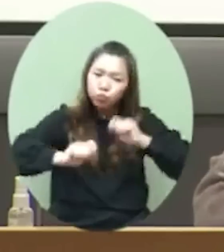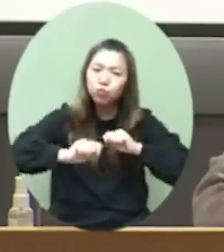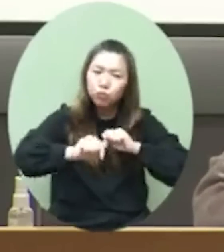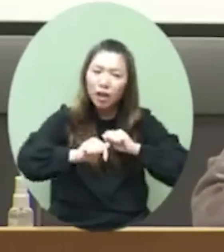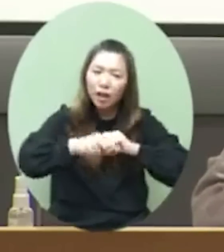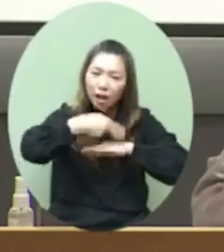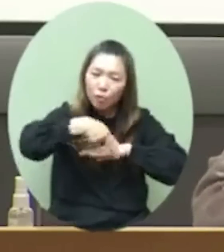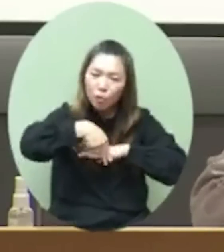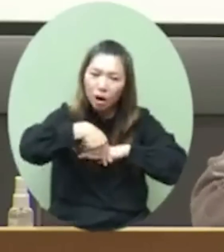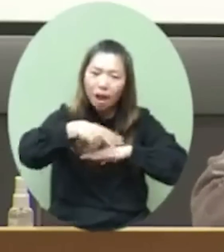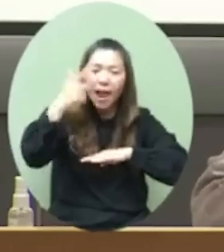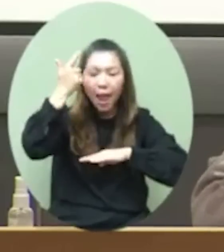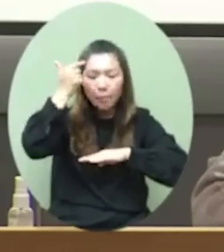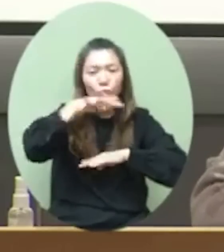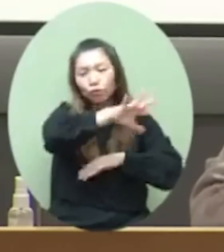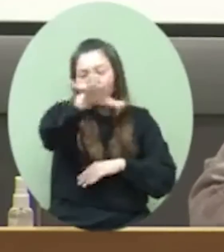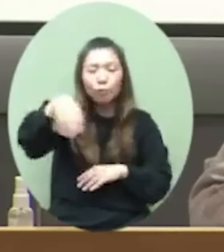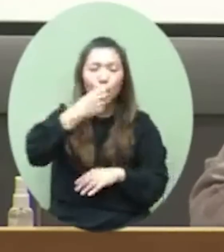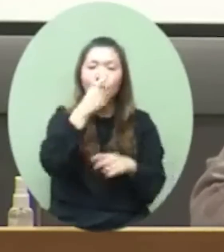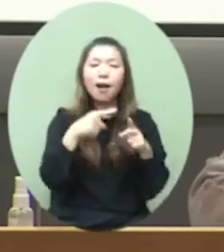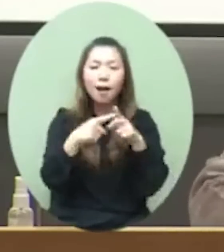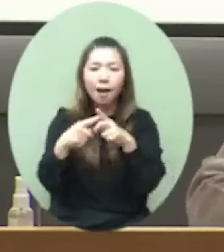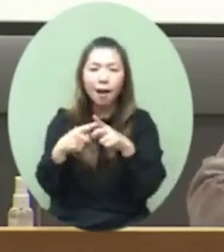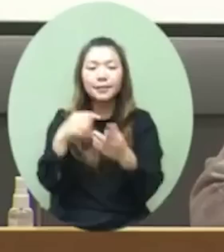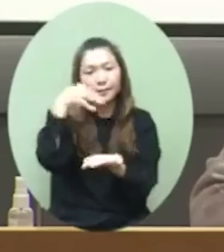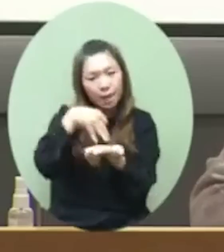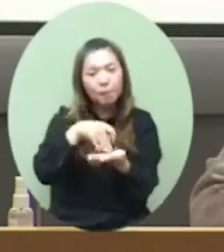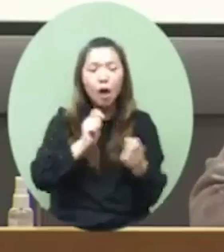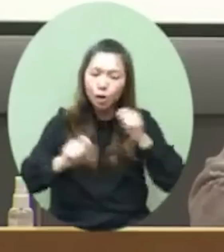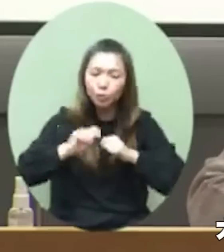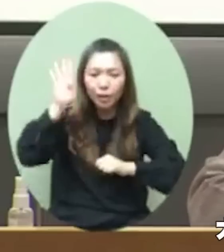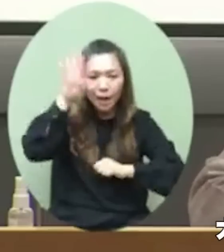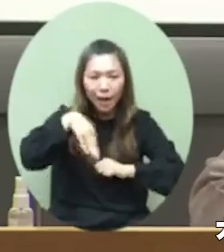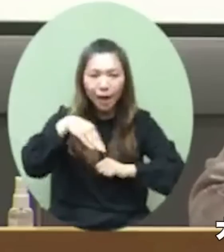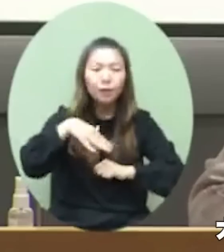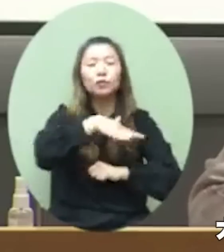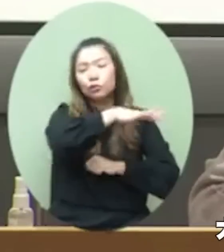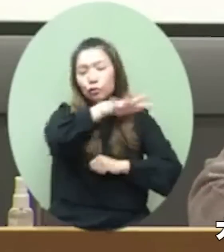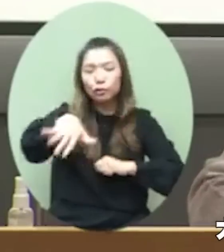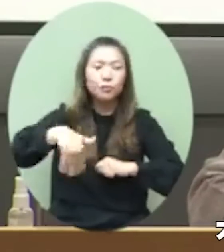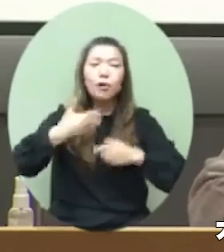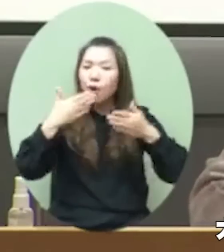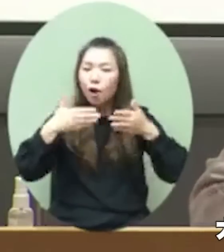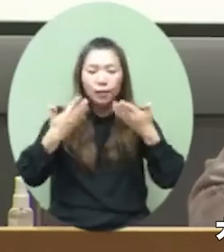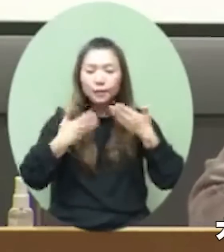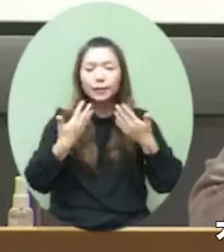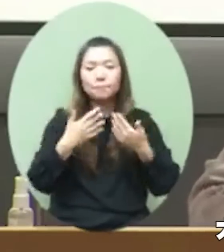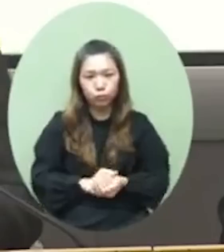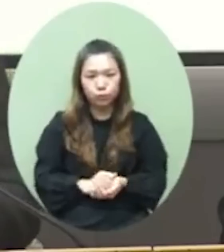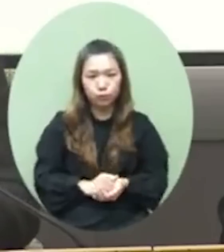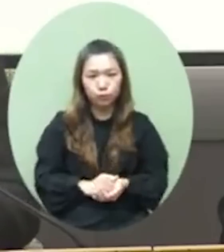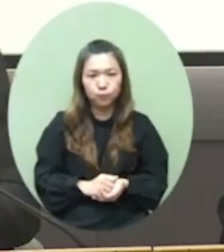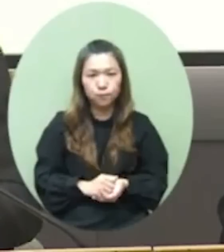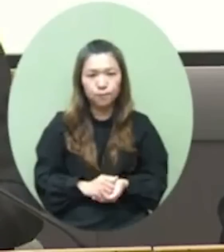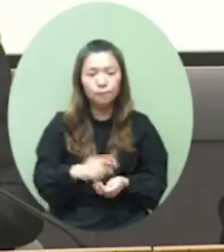动咧，都系希望我哋所有嘅香港市民参与呢个活动之后咧，大家都可以咧有一个开心愉快嘅心情。 咁